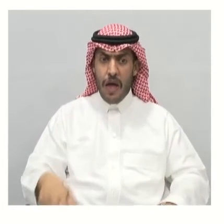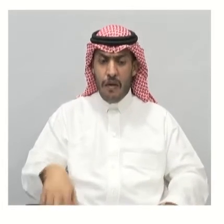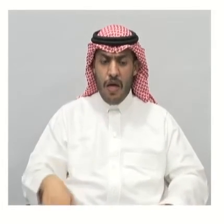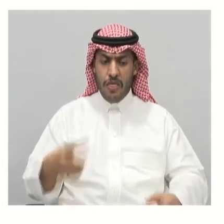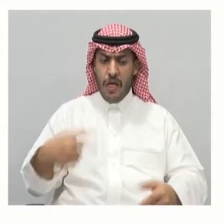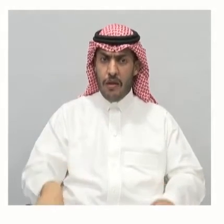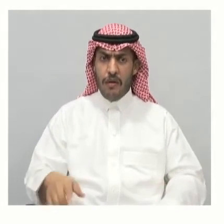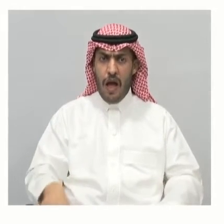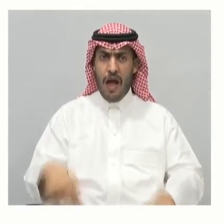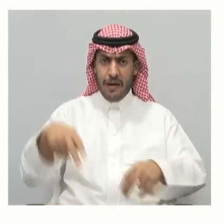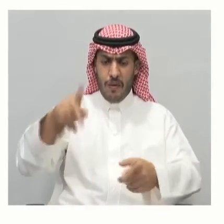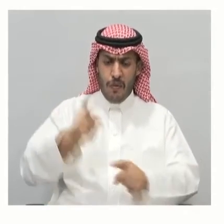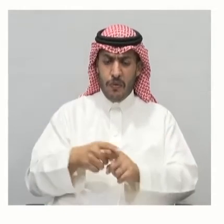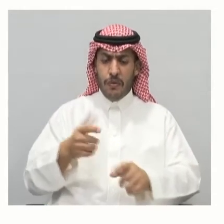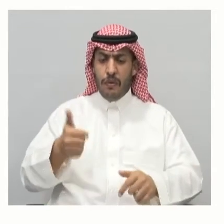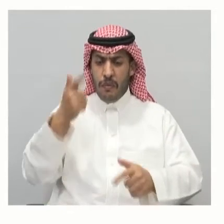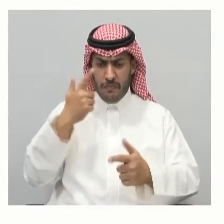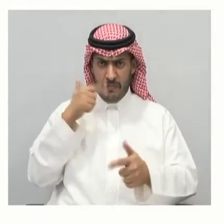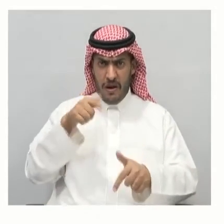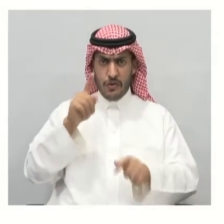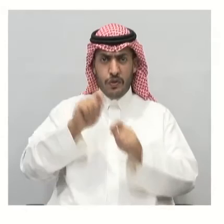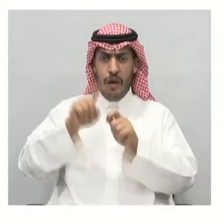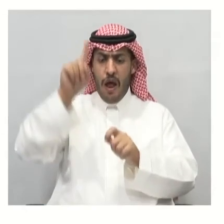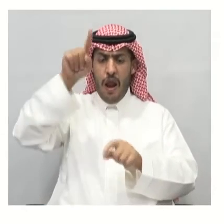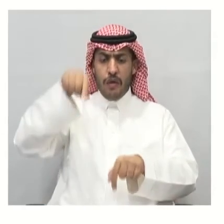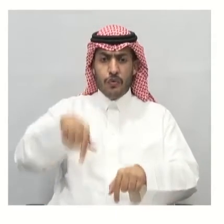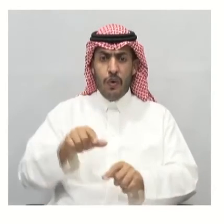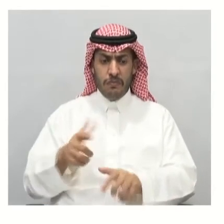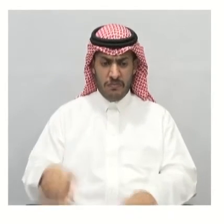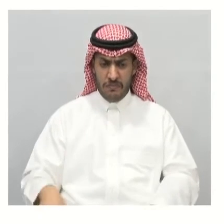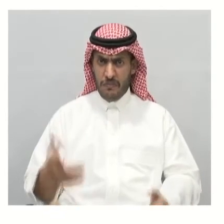عين زمزم تحتهما بامر من الله سبحانه